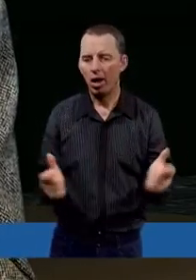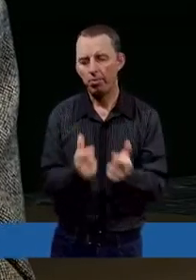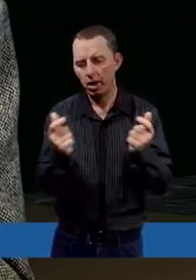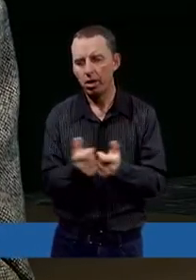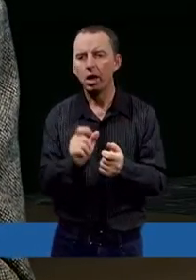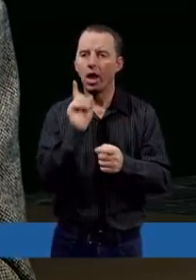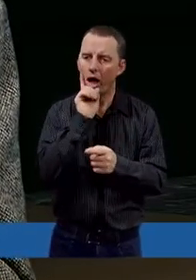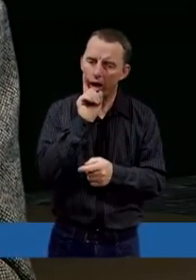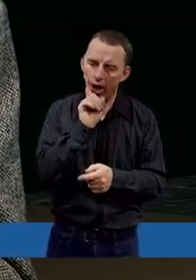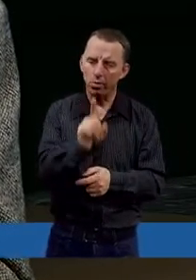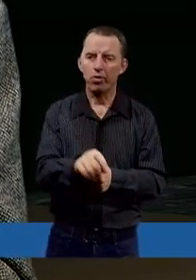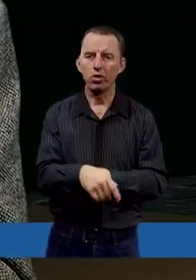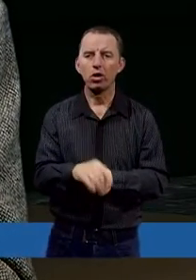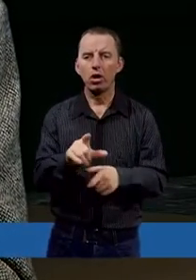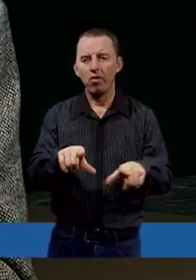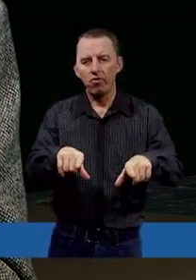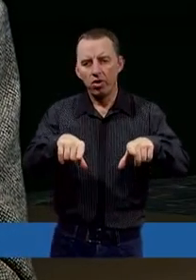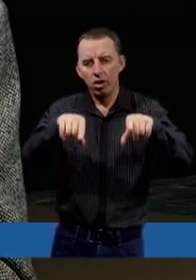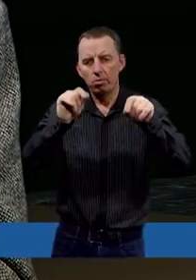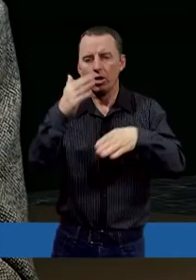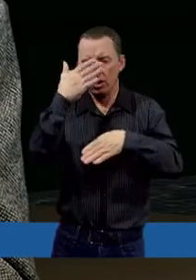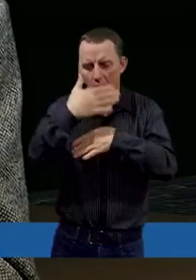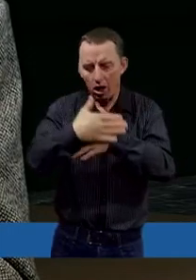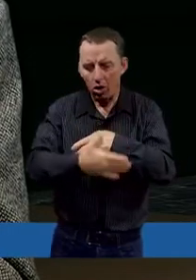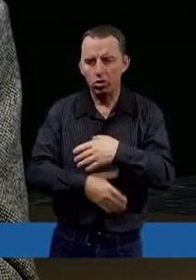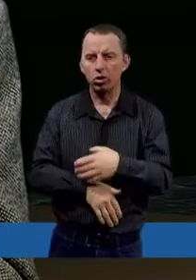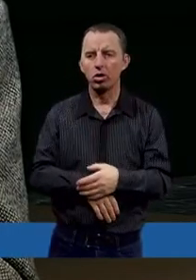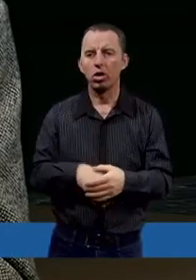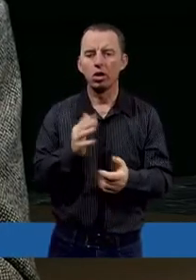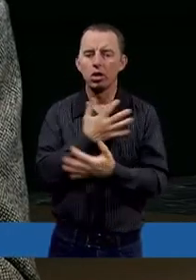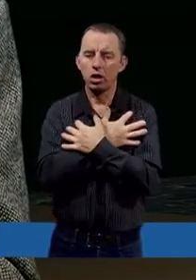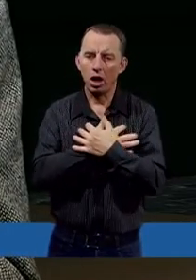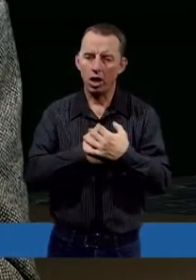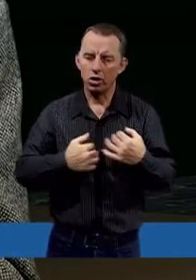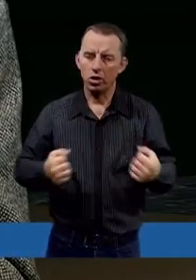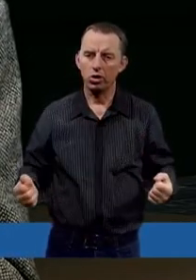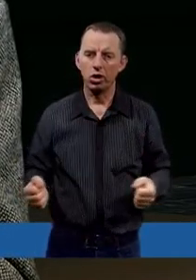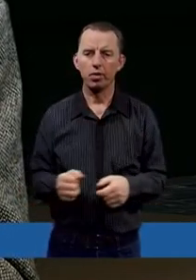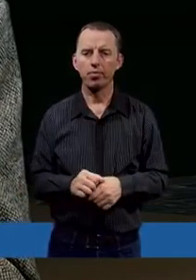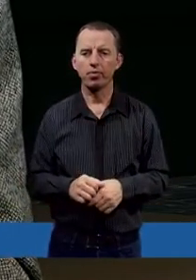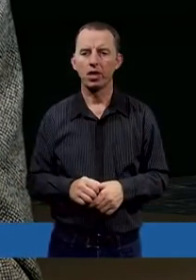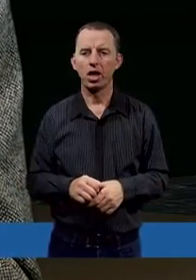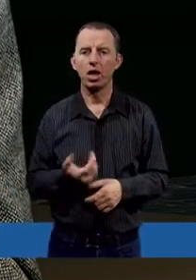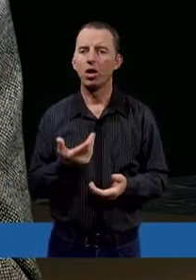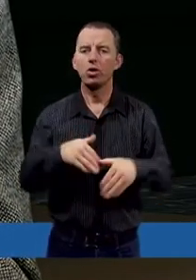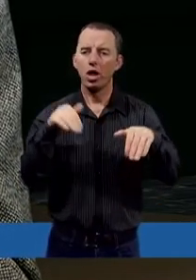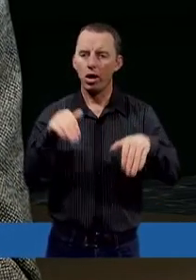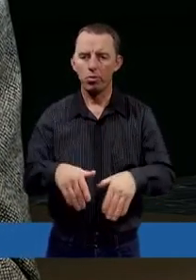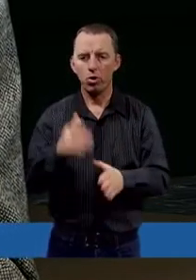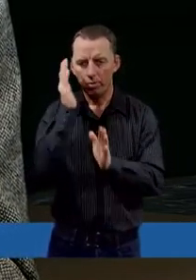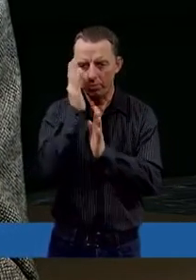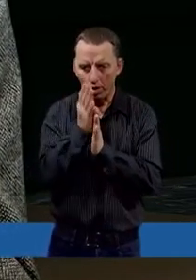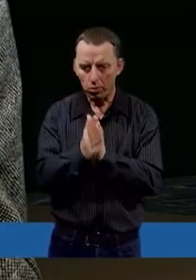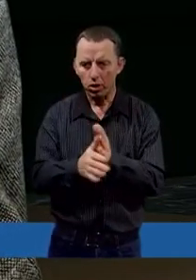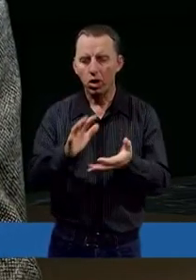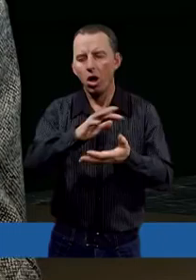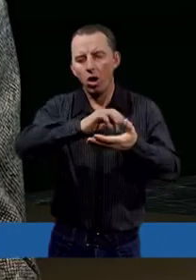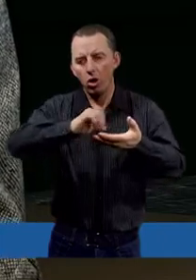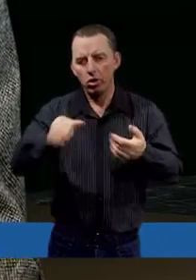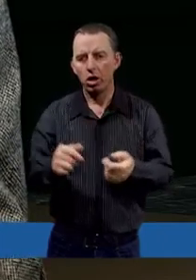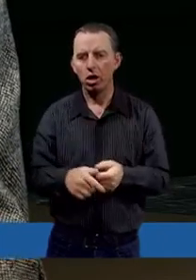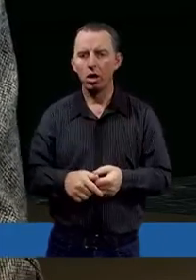jest naprawdę, wybór tej drogi będzie zakończyć się bardzo, może tragicznie. Ale nie mógł po prostu odebrać